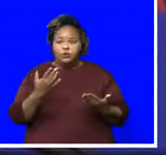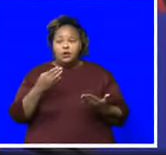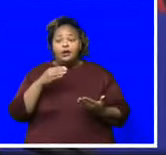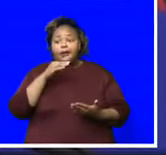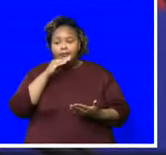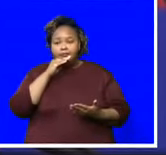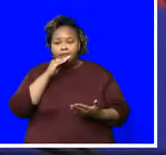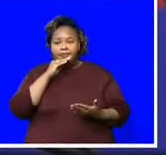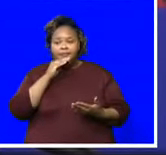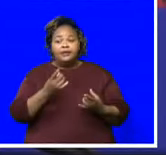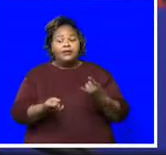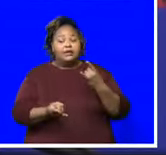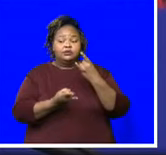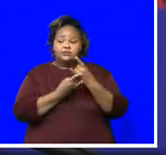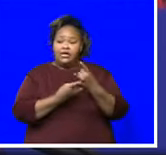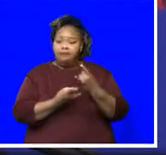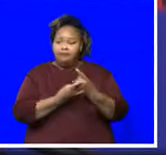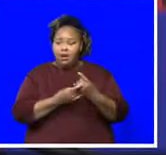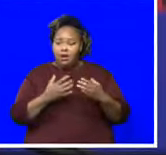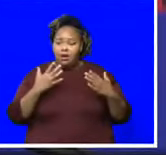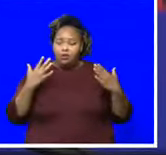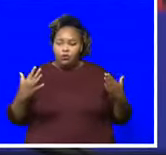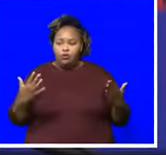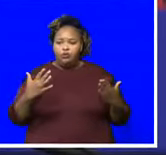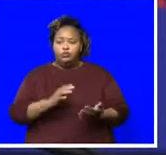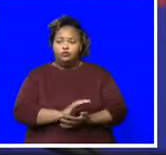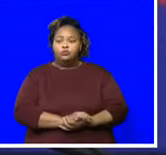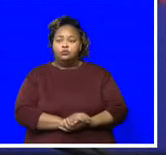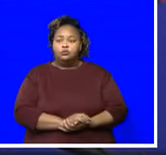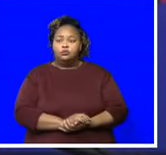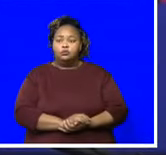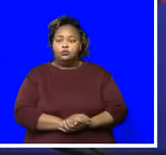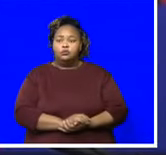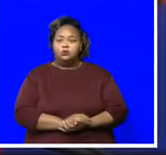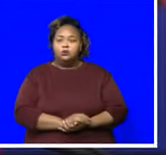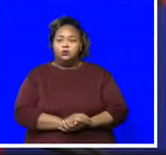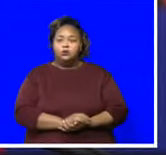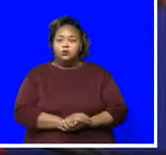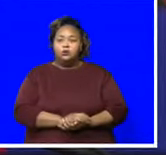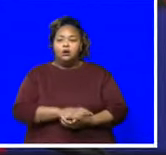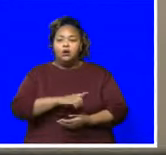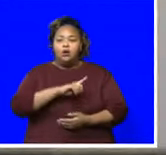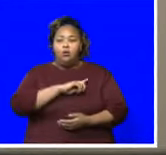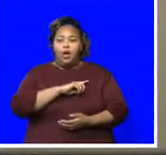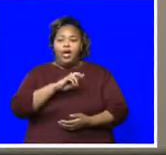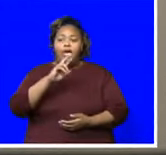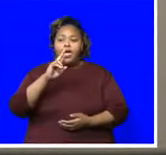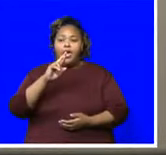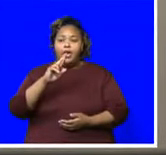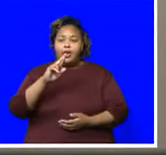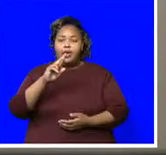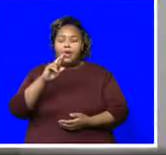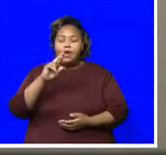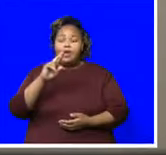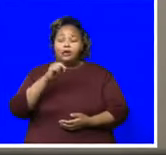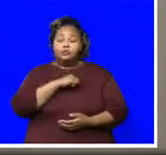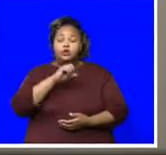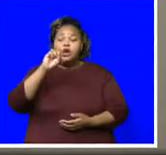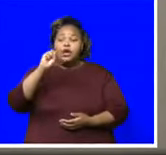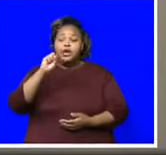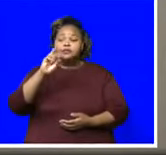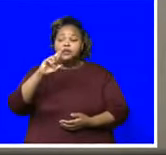us in good stead as this audit, this SRA audit is currently ongoing. Lo mncintiswano